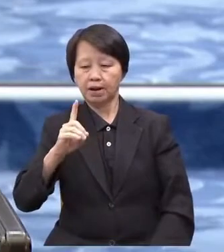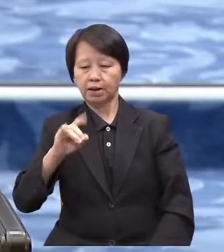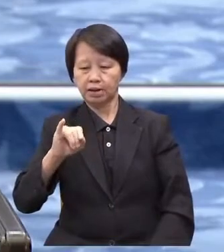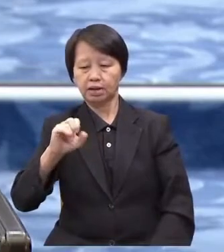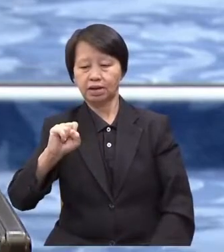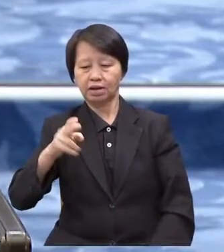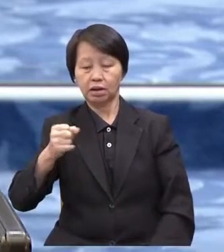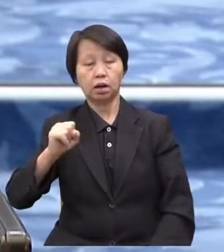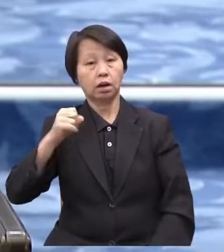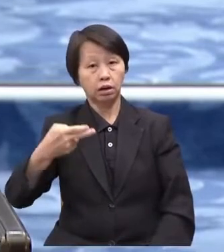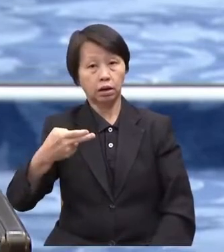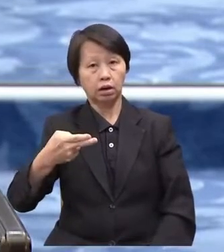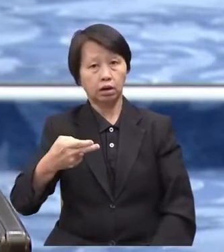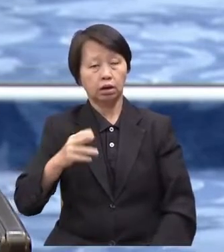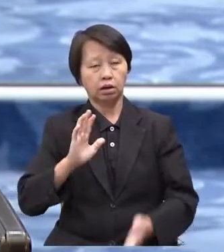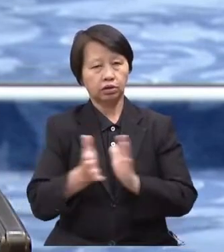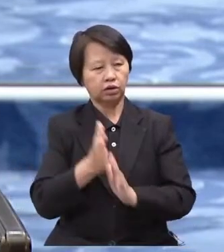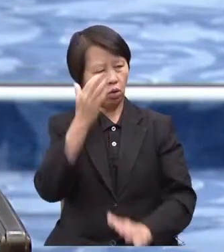jadi